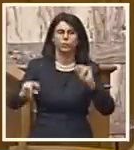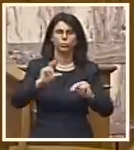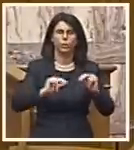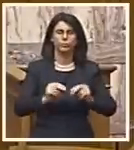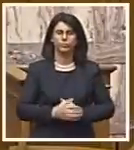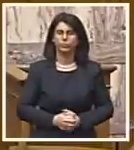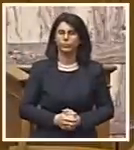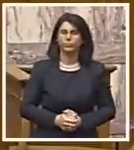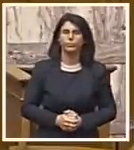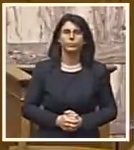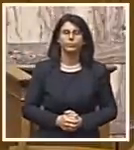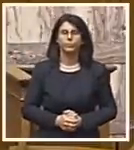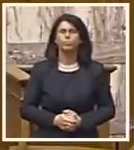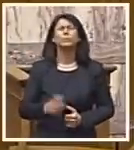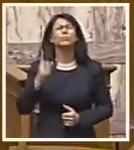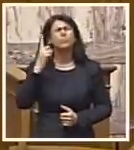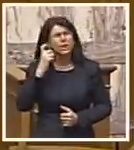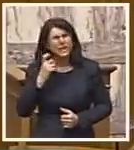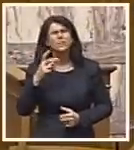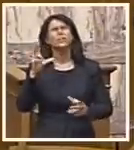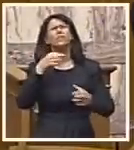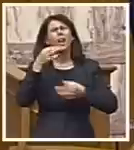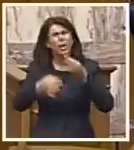θέματα, τα ξέρετε, τα έχουμε πει,